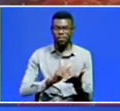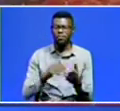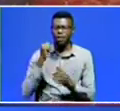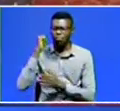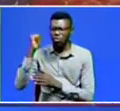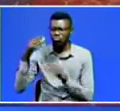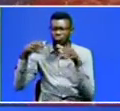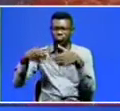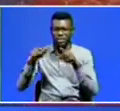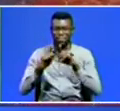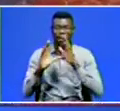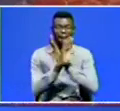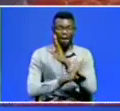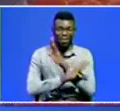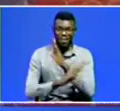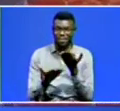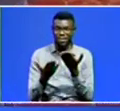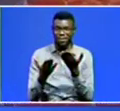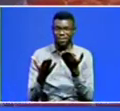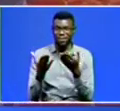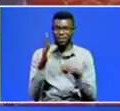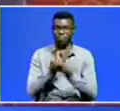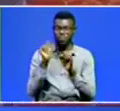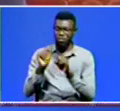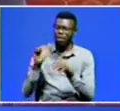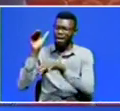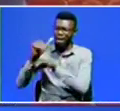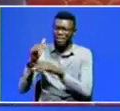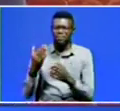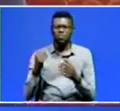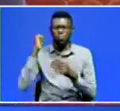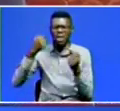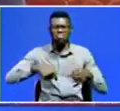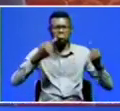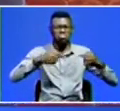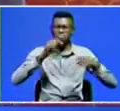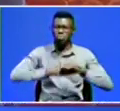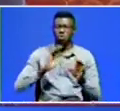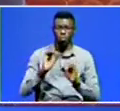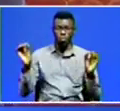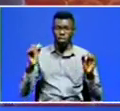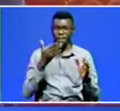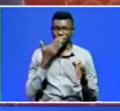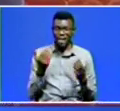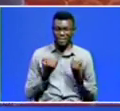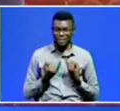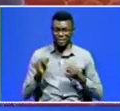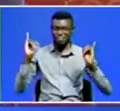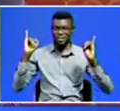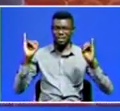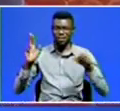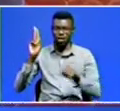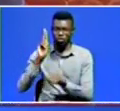na wananchi kote nchini imekuwa ni kutojihusisha na siasa za malumbano na badala yake kutumia uhuru uliopo katika